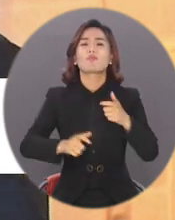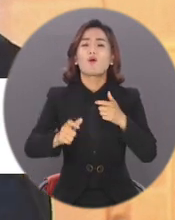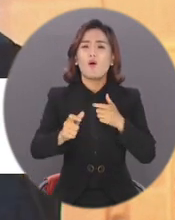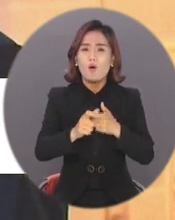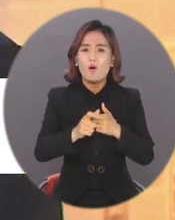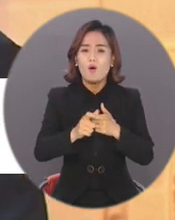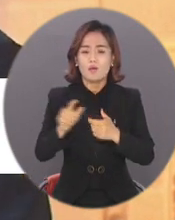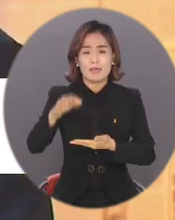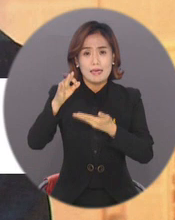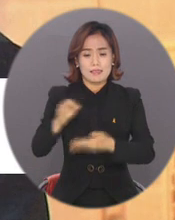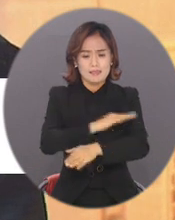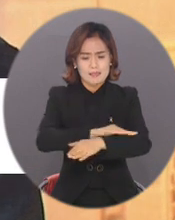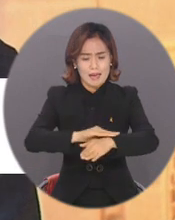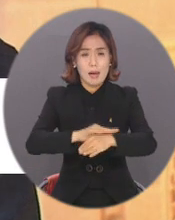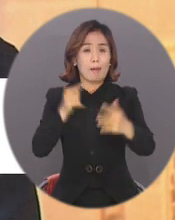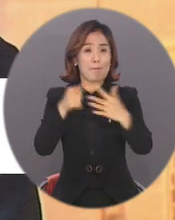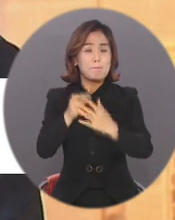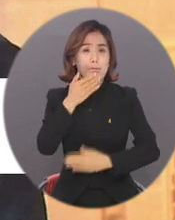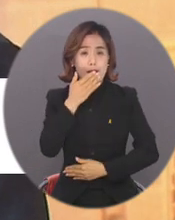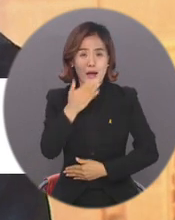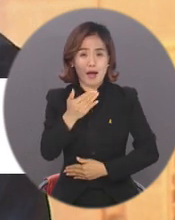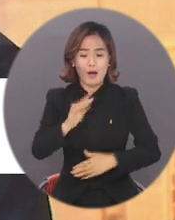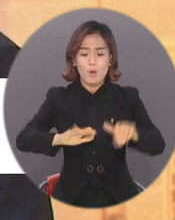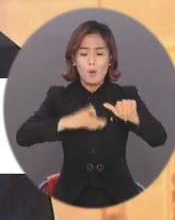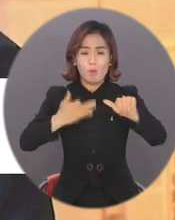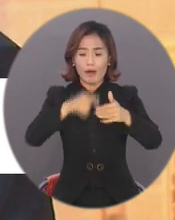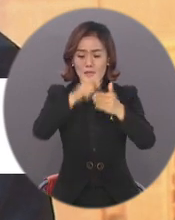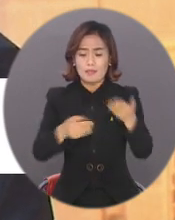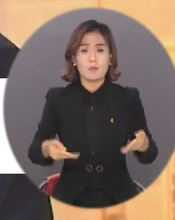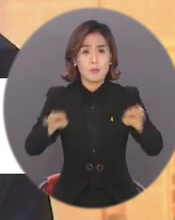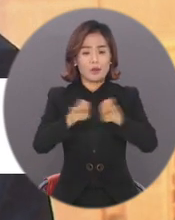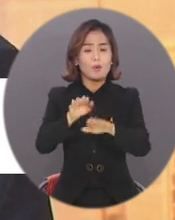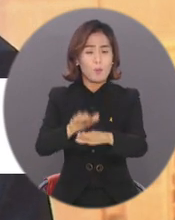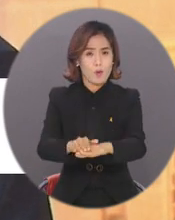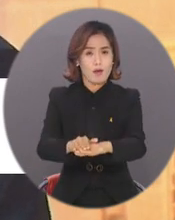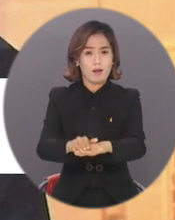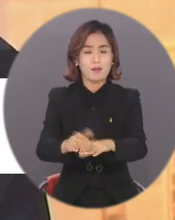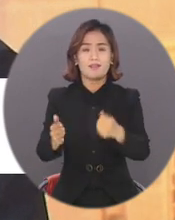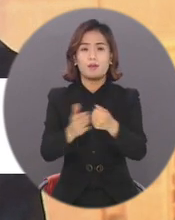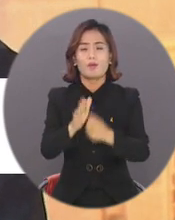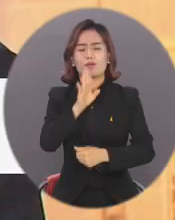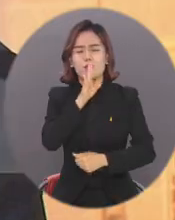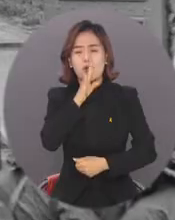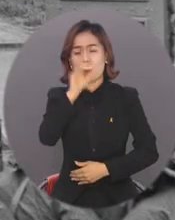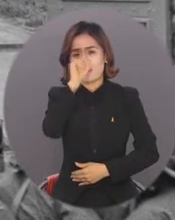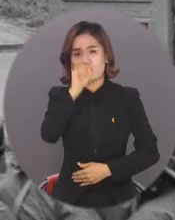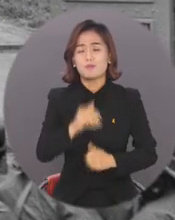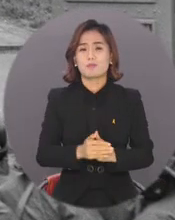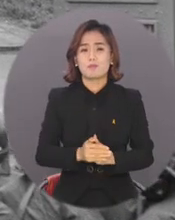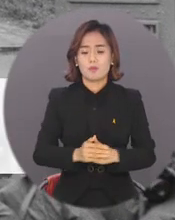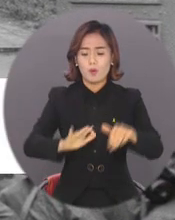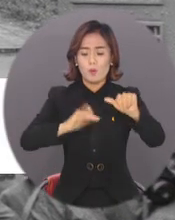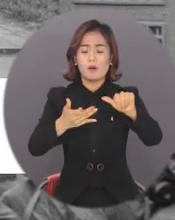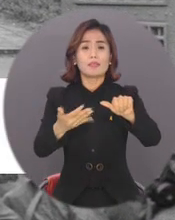그 이 가치를 아실 수 있는 이 5.18 기록관에 보관하게 돼서 정말로 기쁩니다. 5월